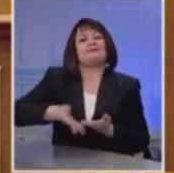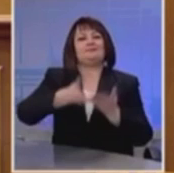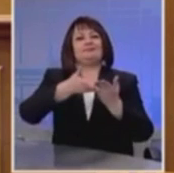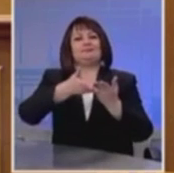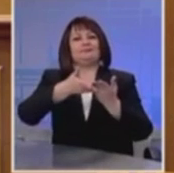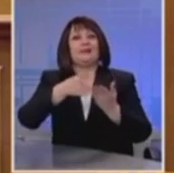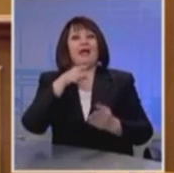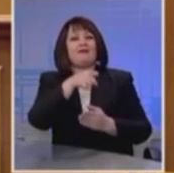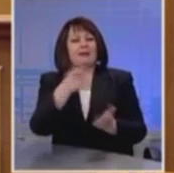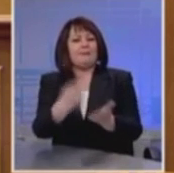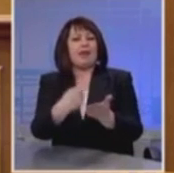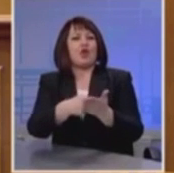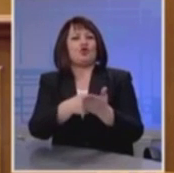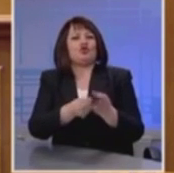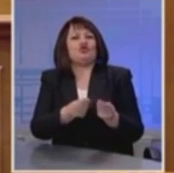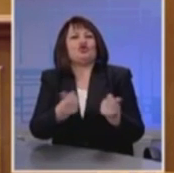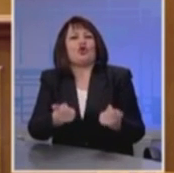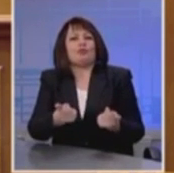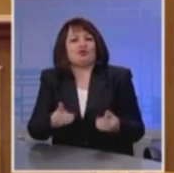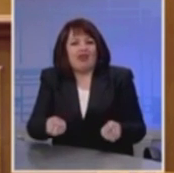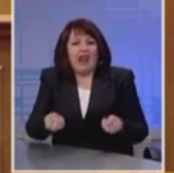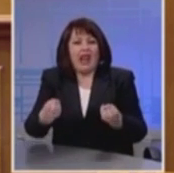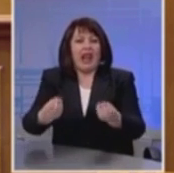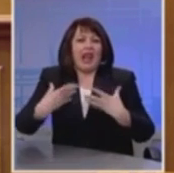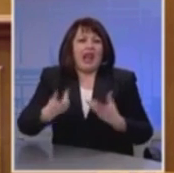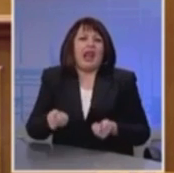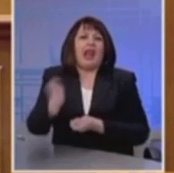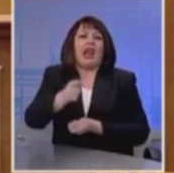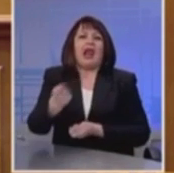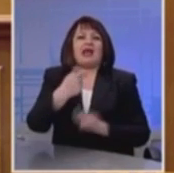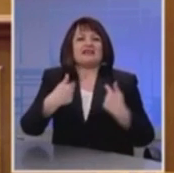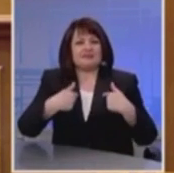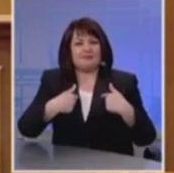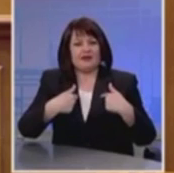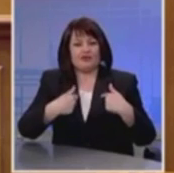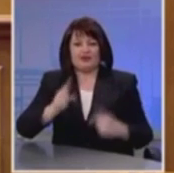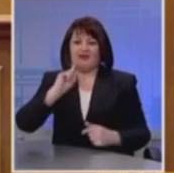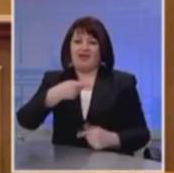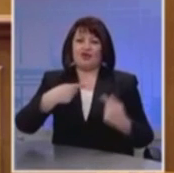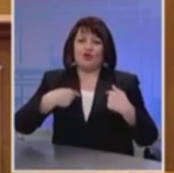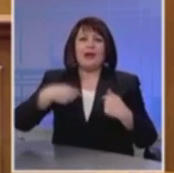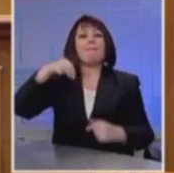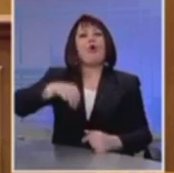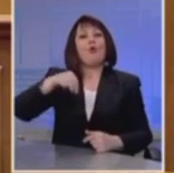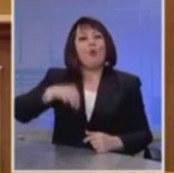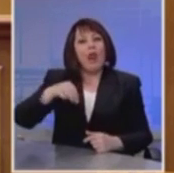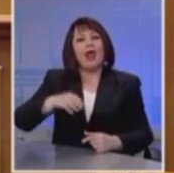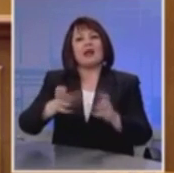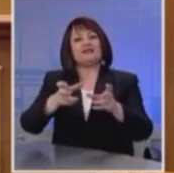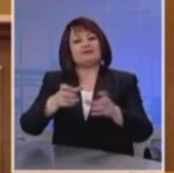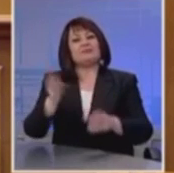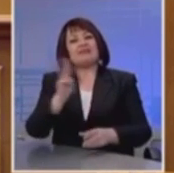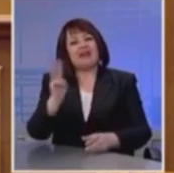τόνους λάσπης για το ποτάμι, ότι είναι όργανο των καναλαρχών, ότι είναι όργανο του Μπόμπολα, ότι είναι όργανο του